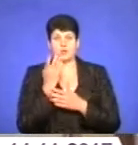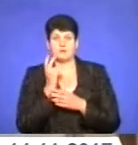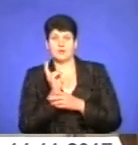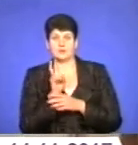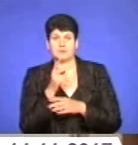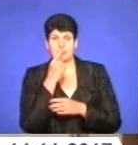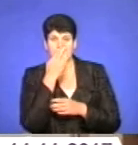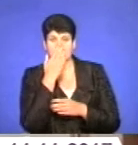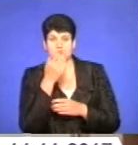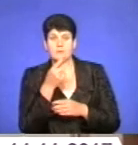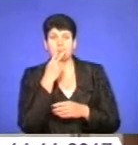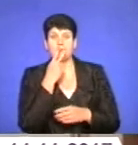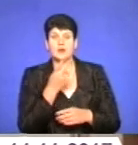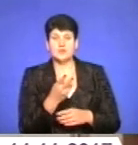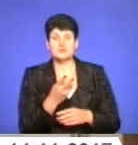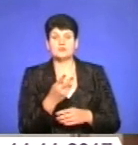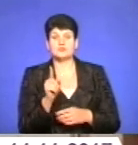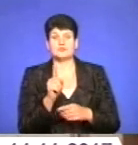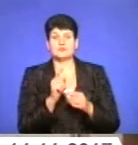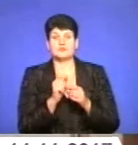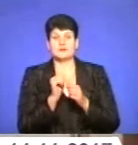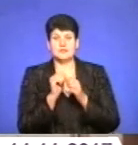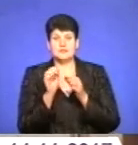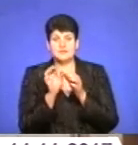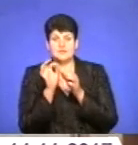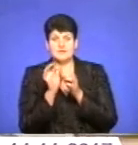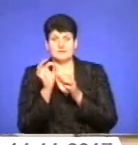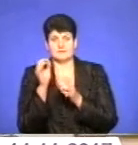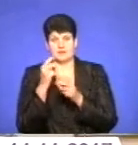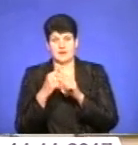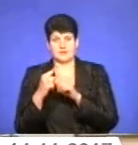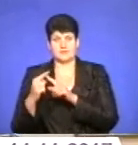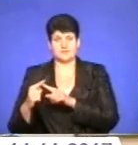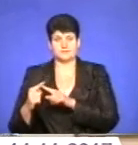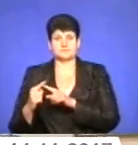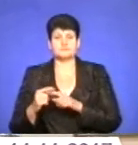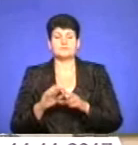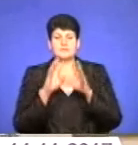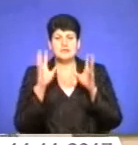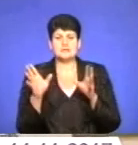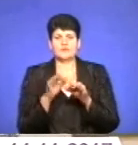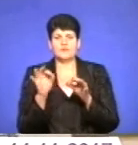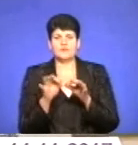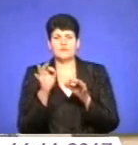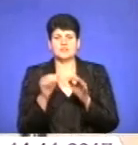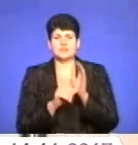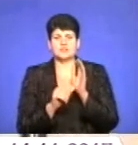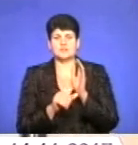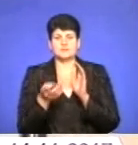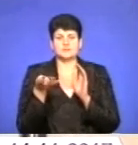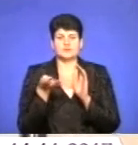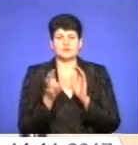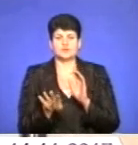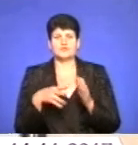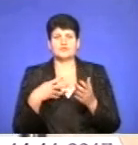ближче, тоді вже видно, що там кожен міліметр, то кожен хрестик. Загалом Євгенія вишила понад 60 робіт. Свої